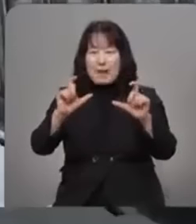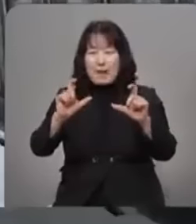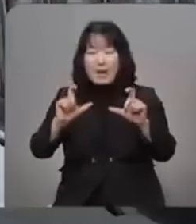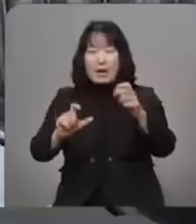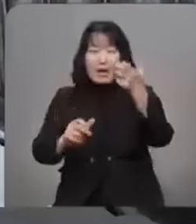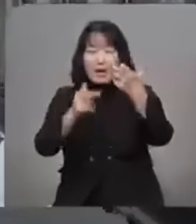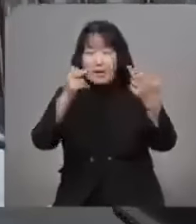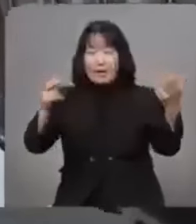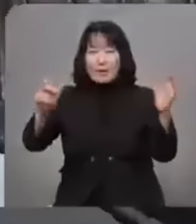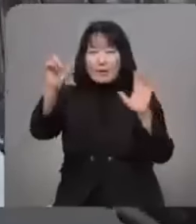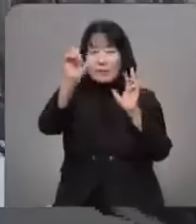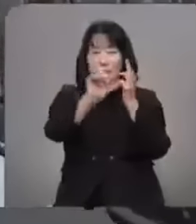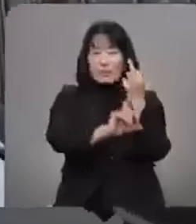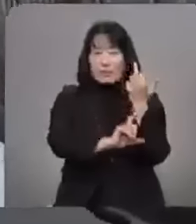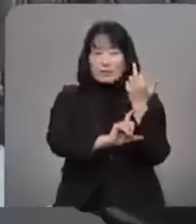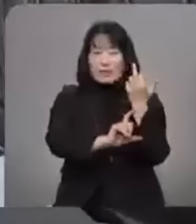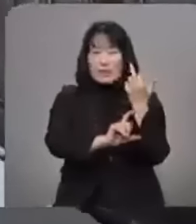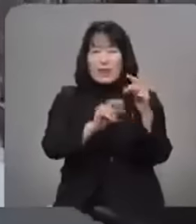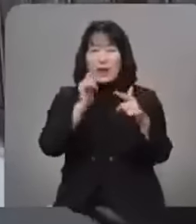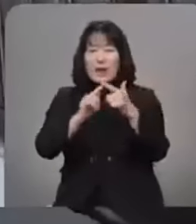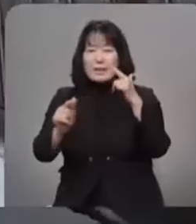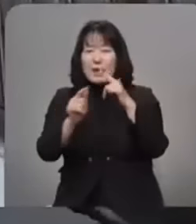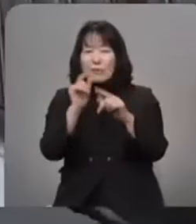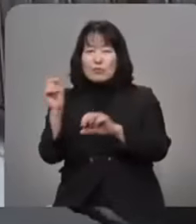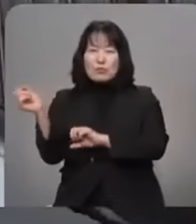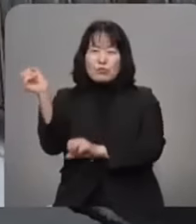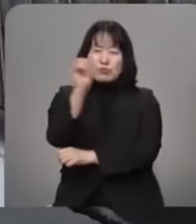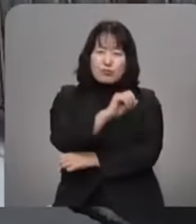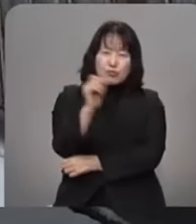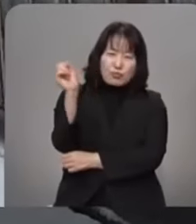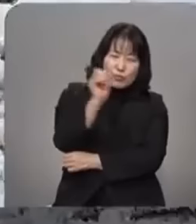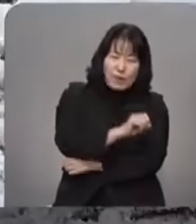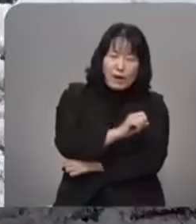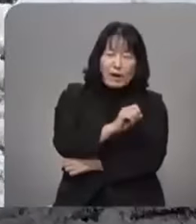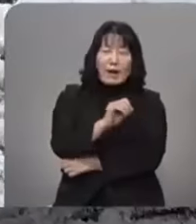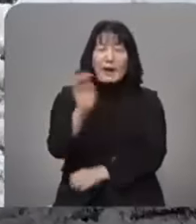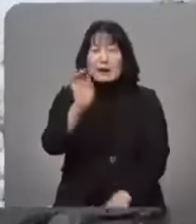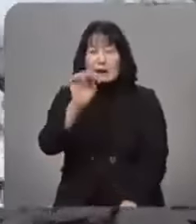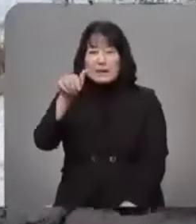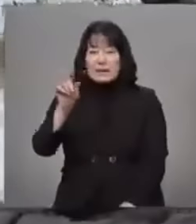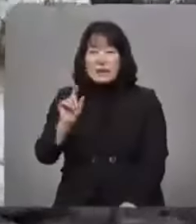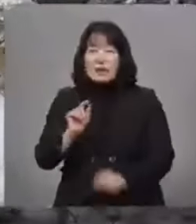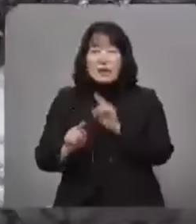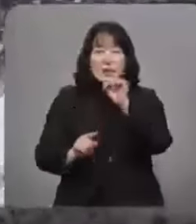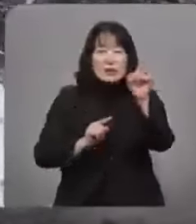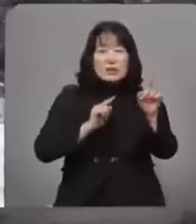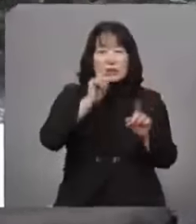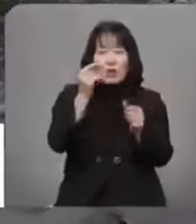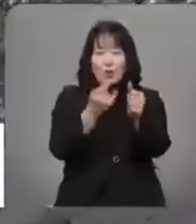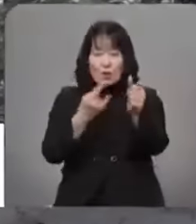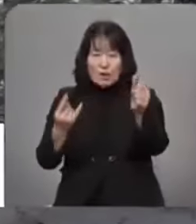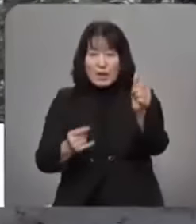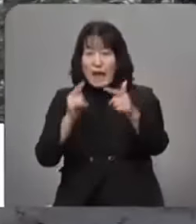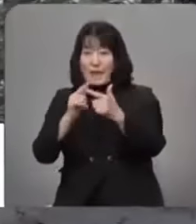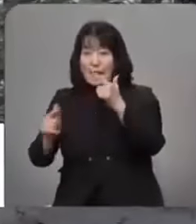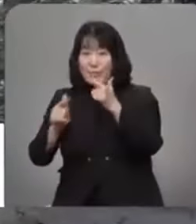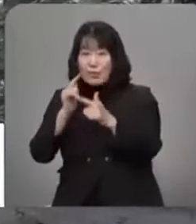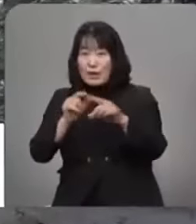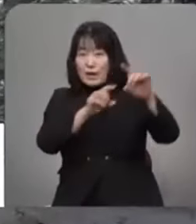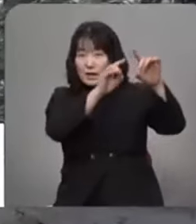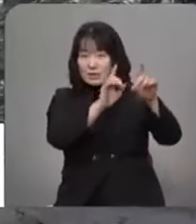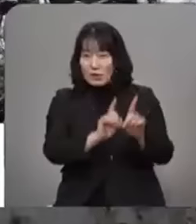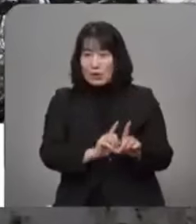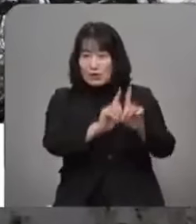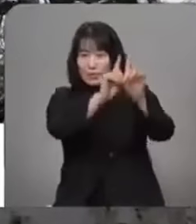지역에서는 나무가 부러지거나 쓰러진 것이 40여 건 신고됐고 부러진 나무가 전신주